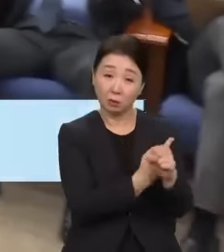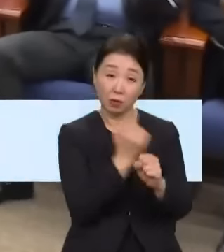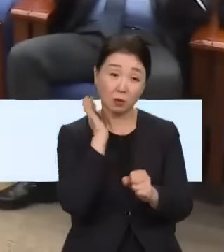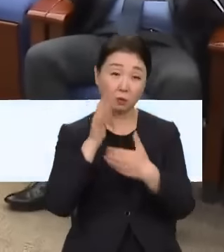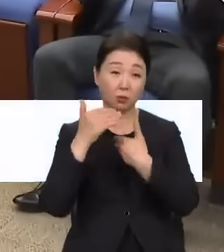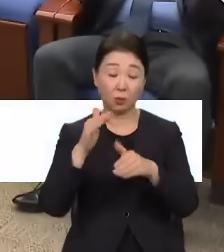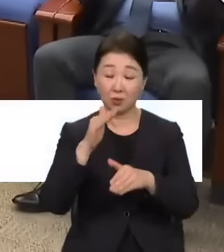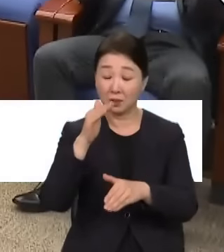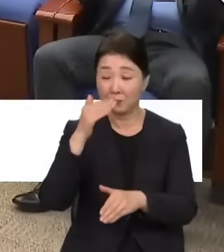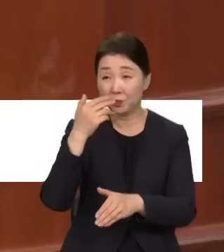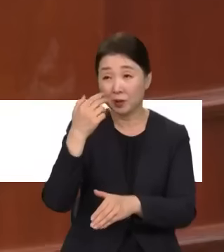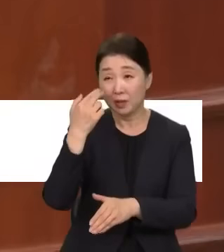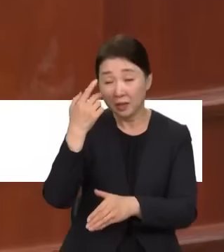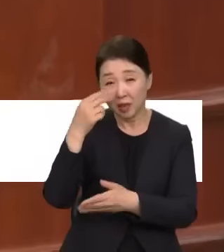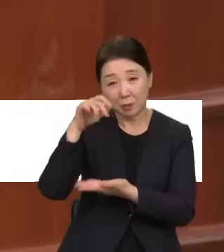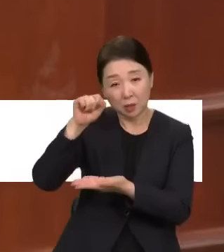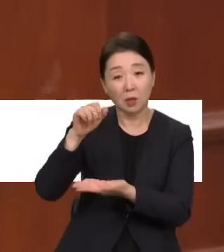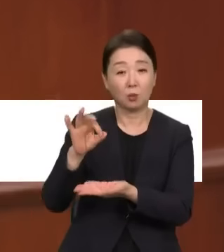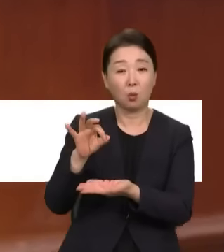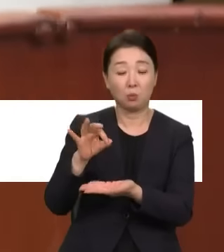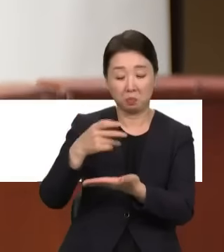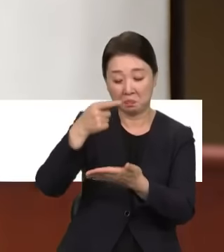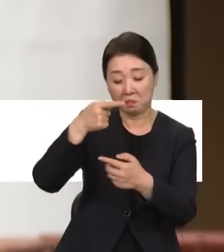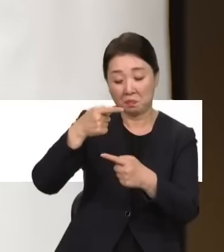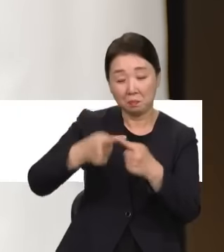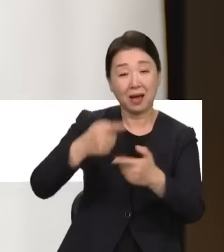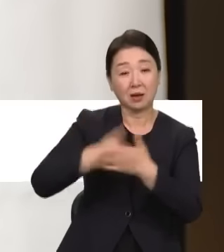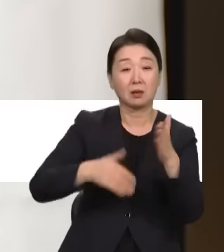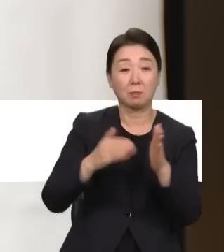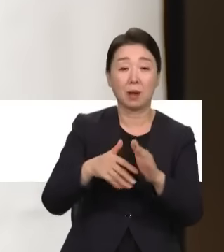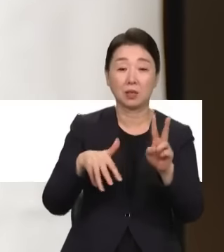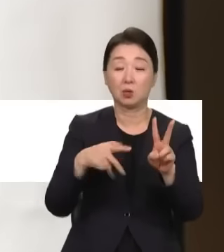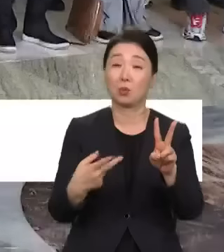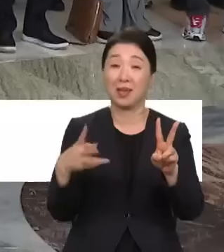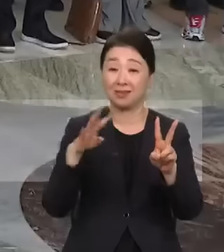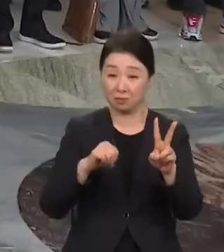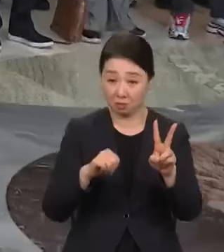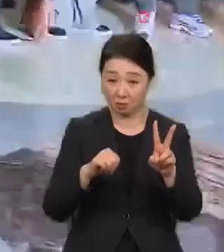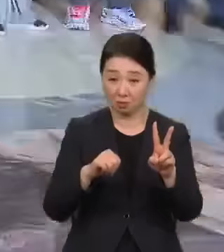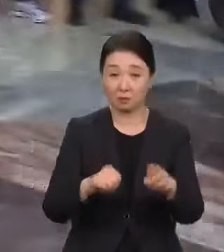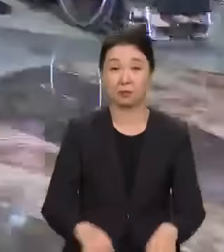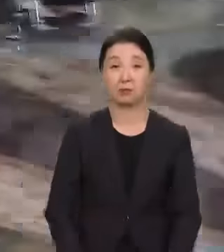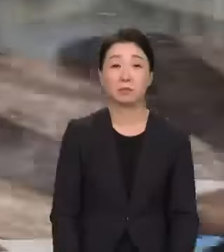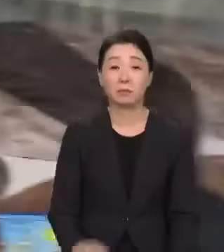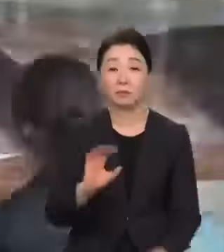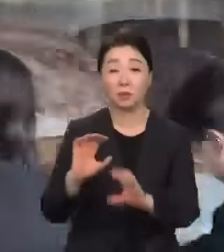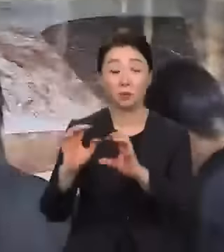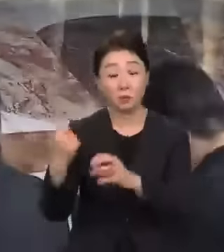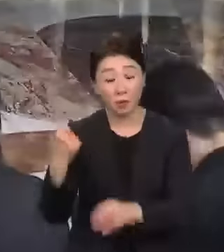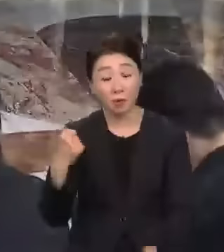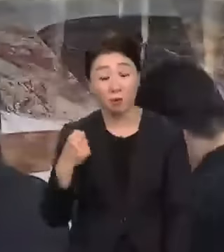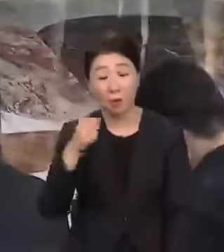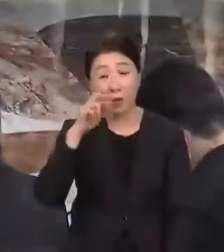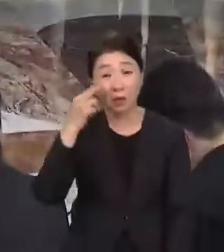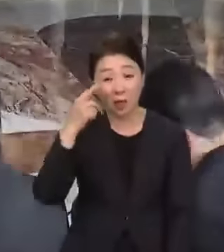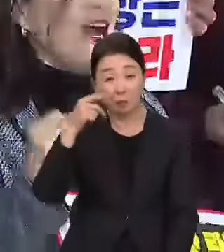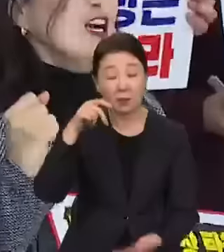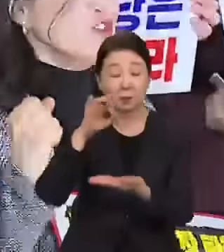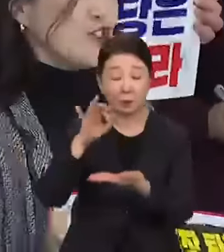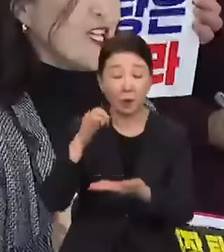대통령실 예비비도 정부 원안의 절반을 깎아 2조 4천억 원을 편성했습니다. 국민의힘은 통상 예비비는